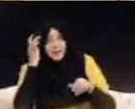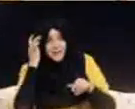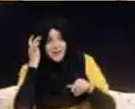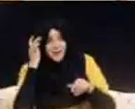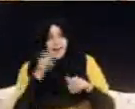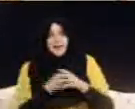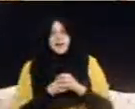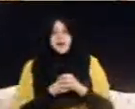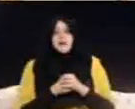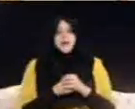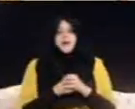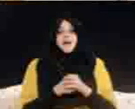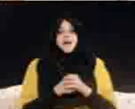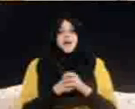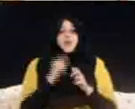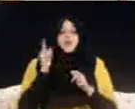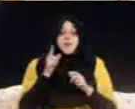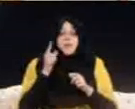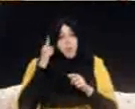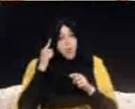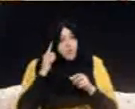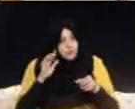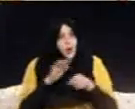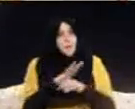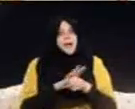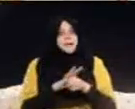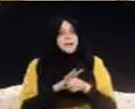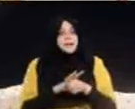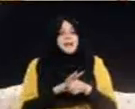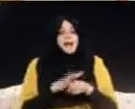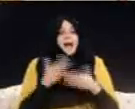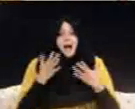أما الرذائل فقد جاء القرآن